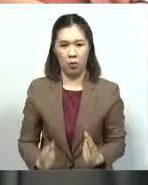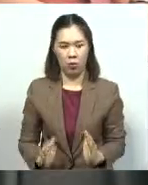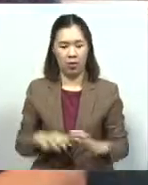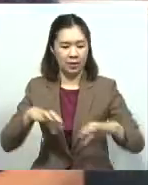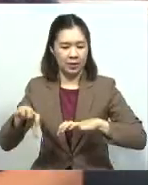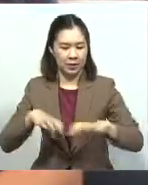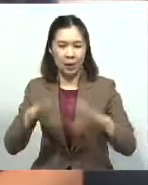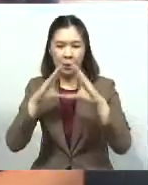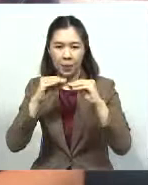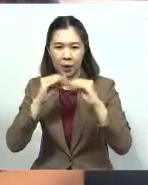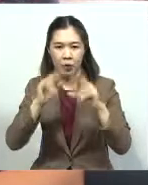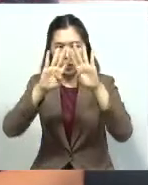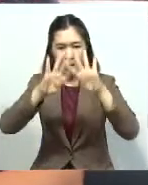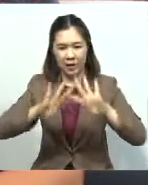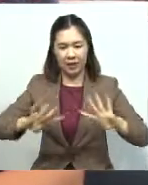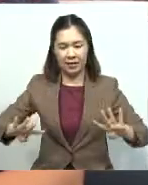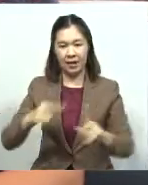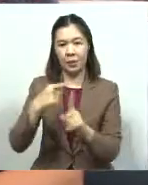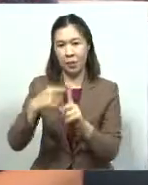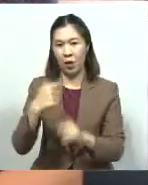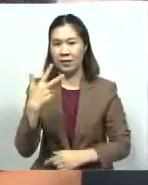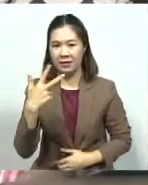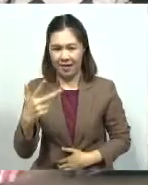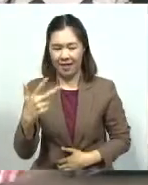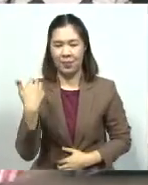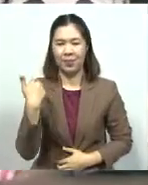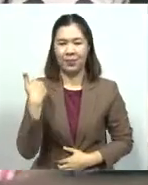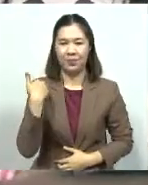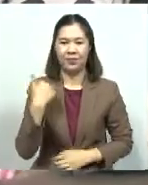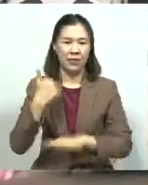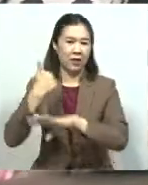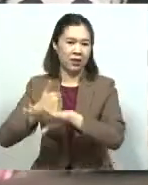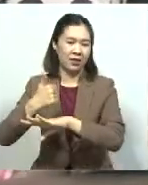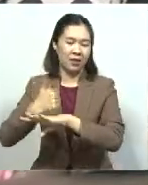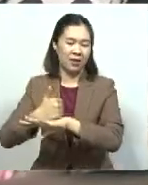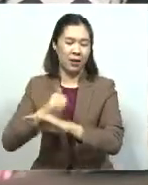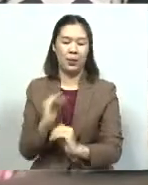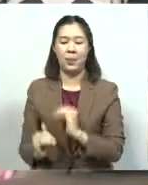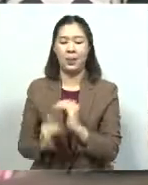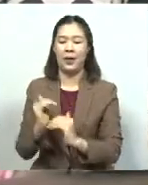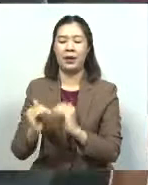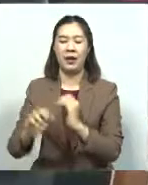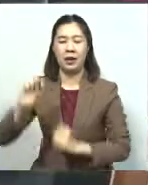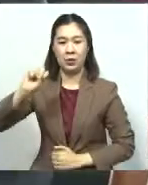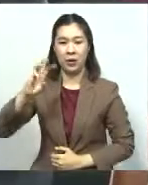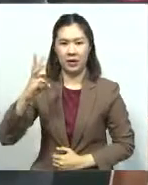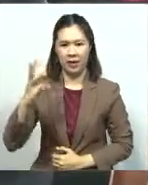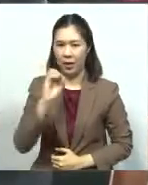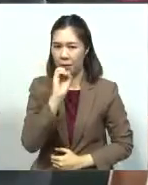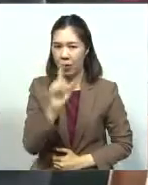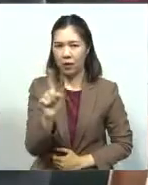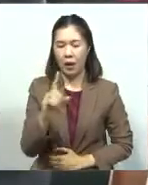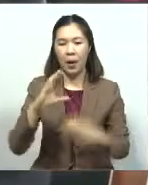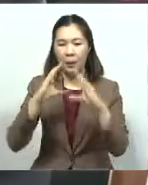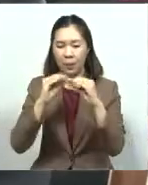จัดการประชุมอาเซียนบวก3อย่างที่บอกไปนะคะซึ่งทางอธิบดีกรมพัฒนาสังคมและสวัสดิการเนี่ยบอกว่าการประชุม